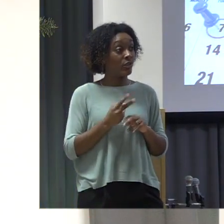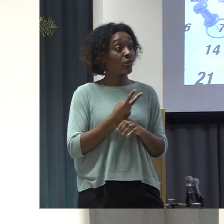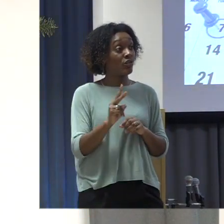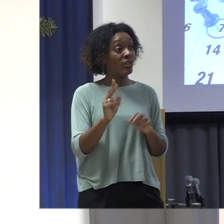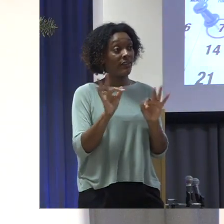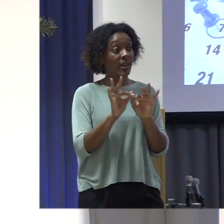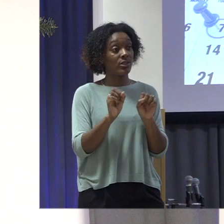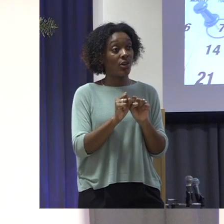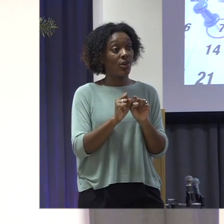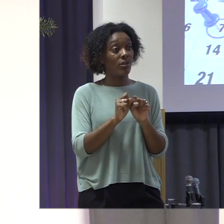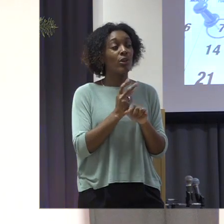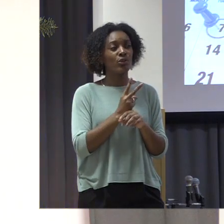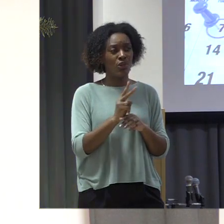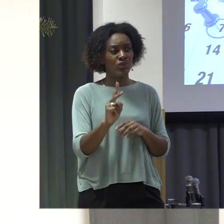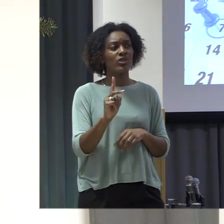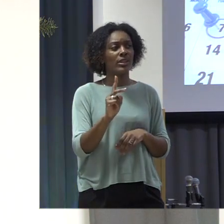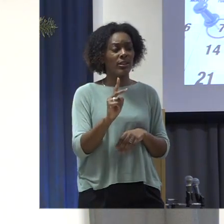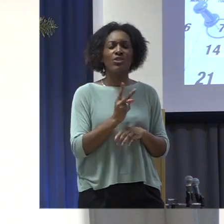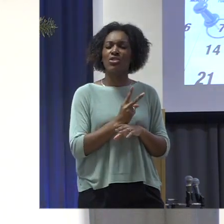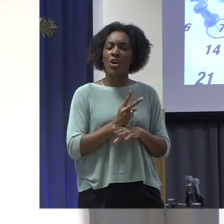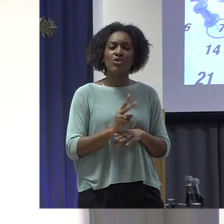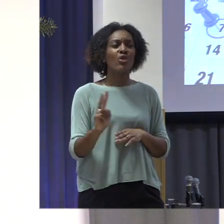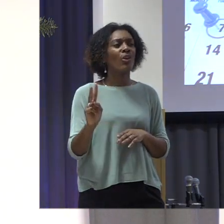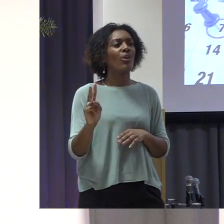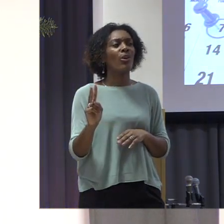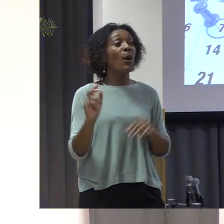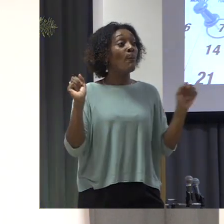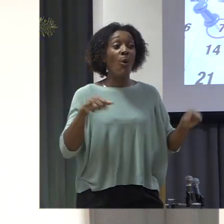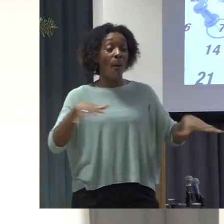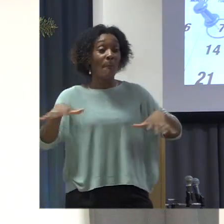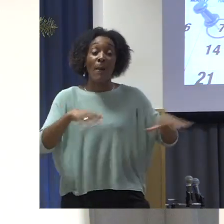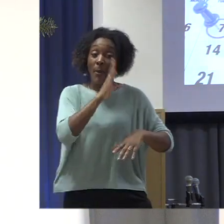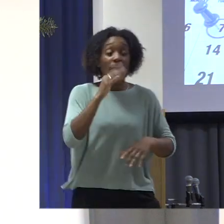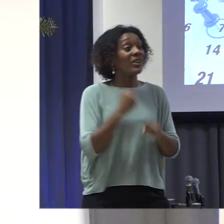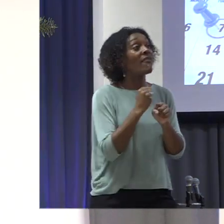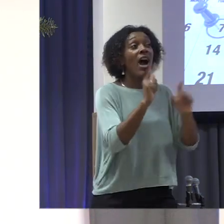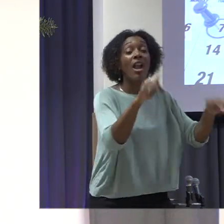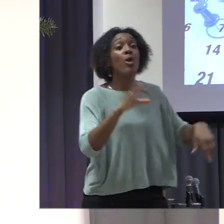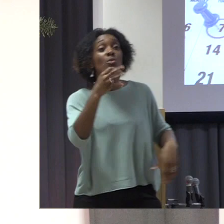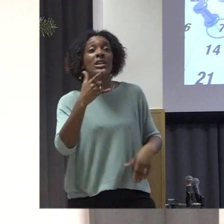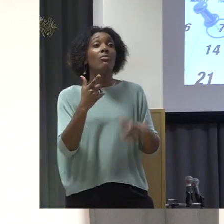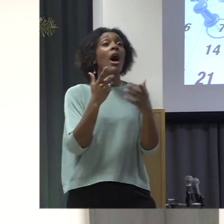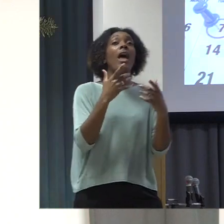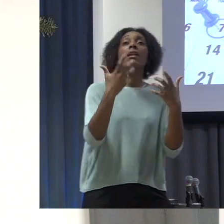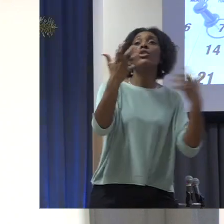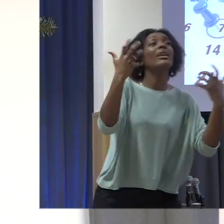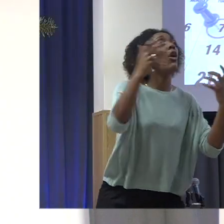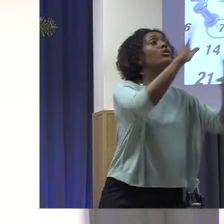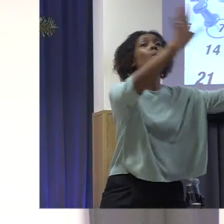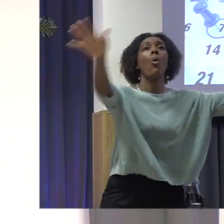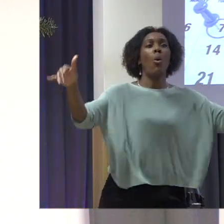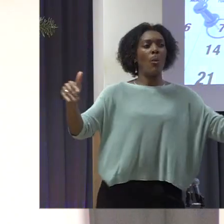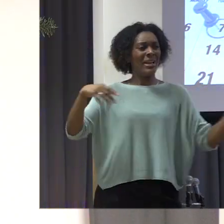danger qui nous guette, frères et sœurs. On peut avoir toutes sortes d'organisations, on peut embellir la salle, mais si notre